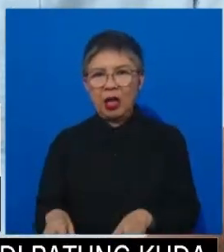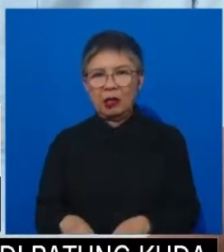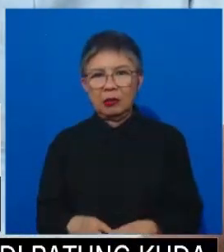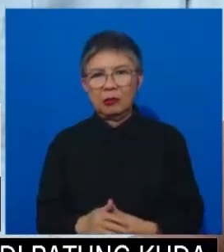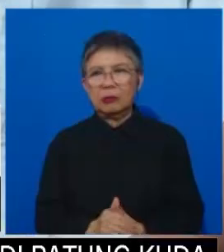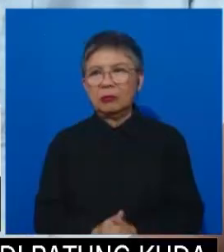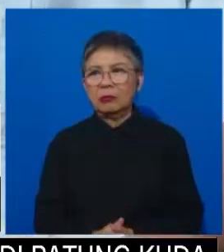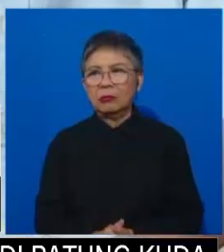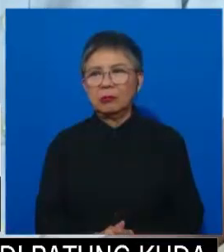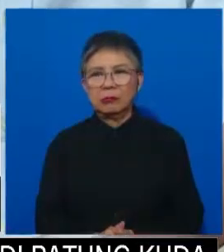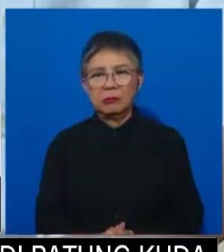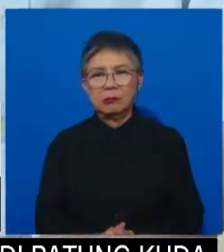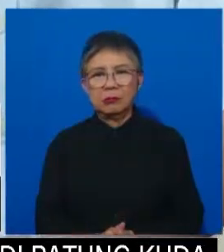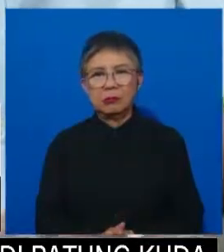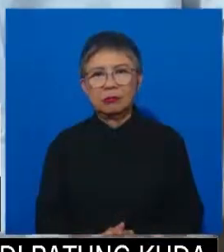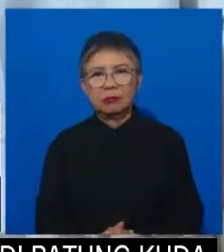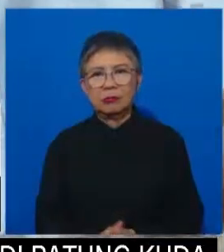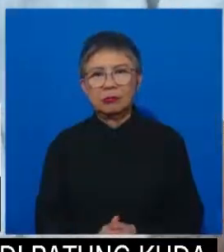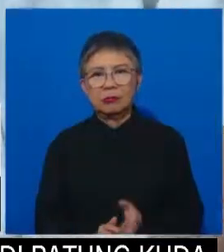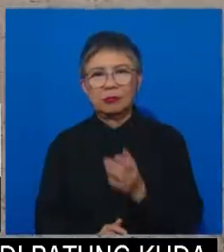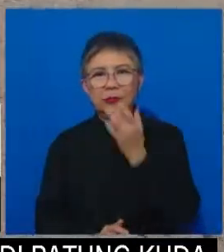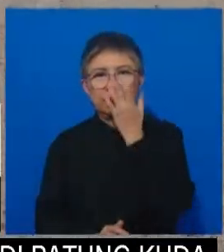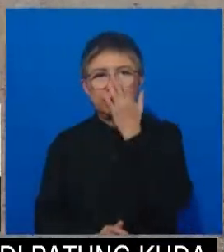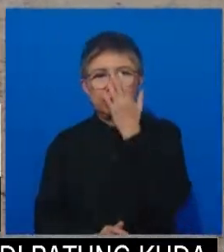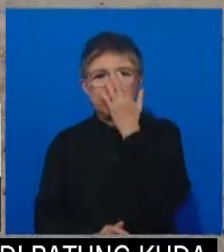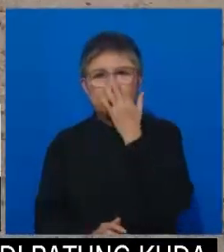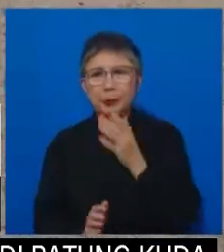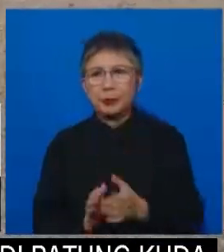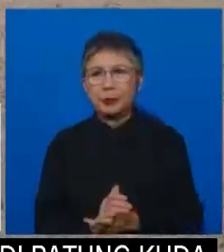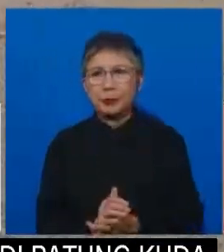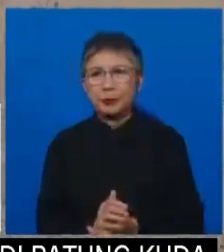sampai guyur nih, sampai basah, muncrat.